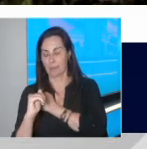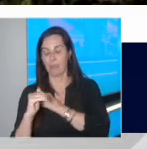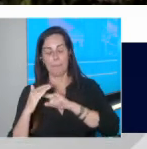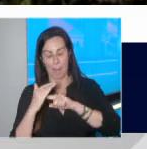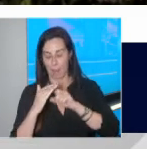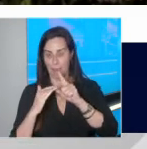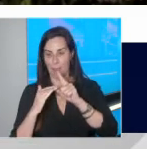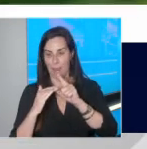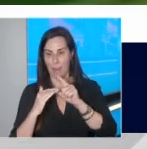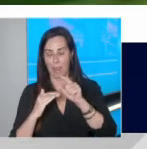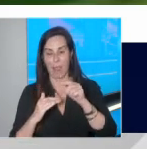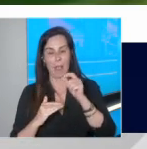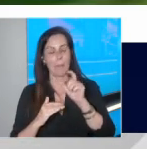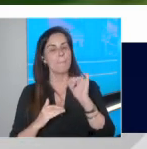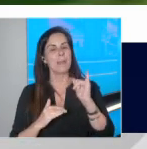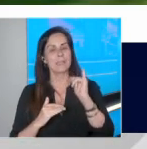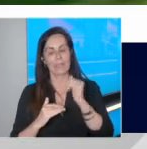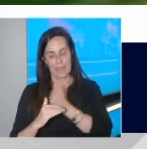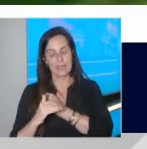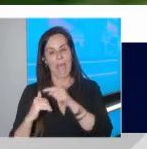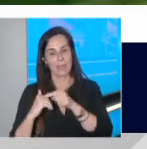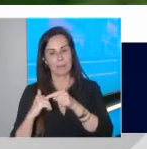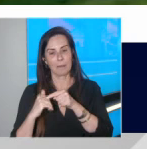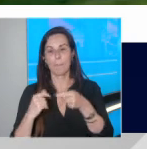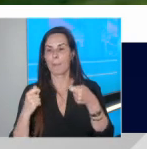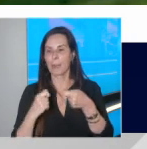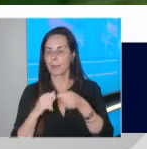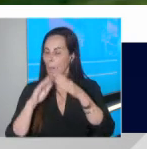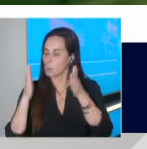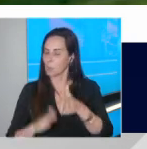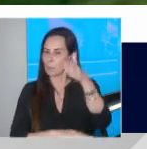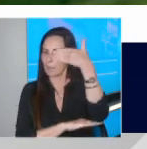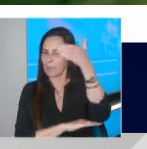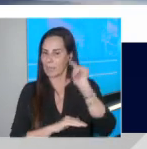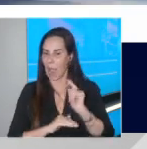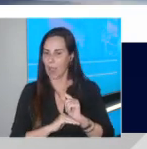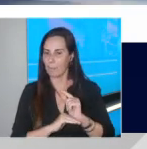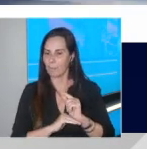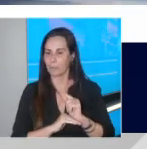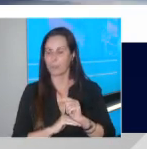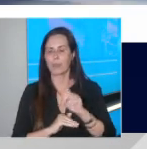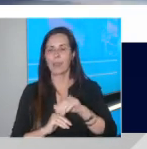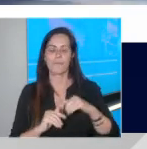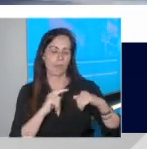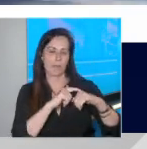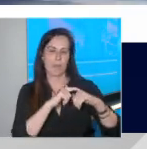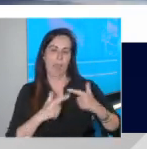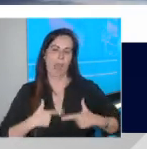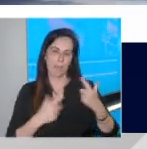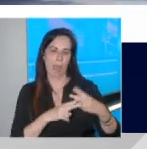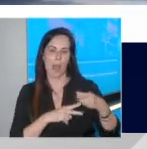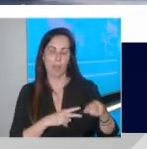פה, הביטוי הציבורי של הדת, מבחינת מוסדות המדינה, אל בין החיים